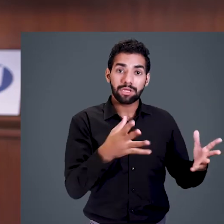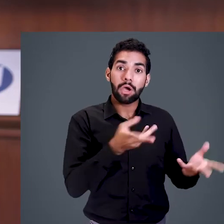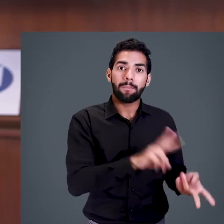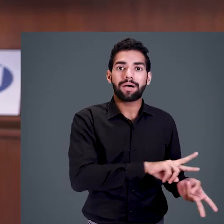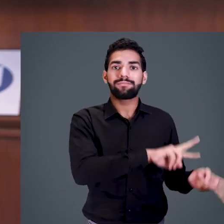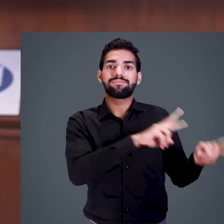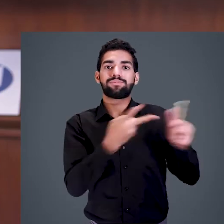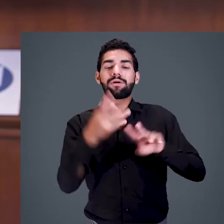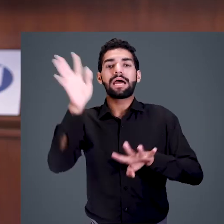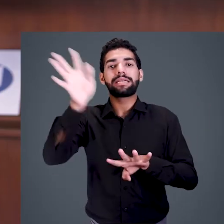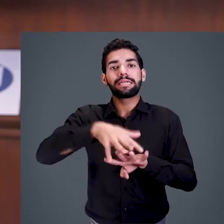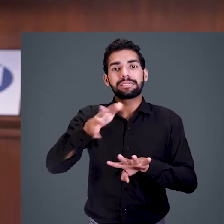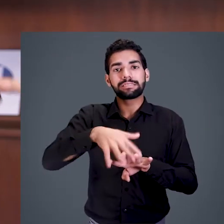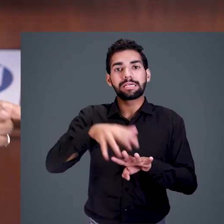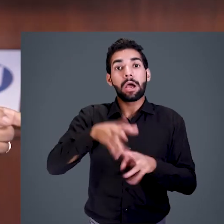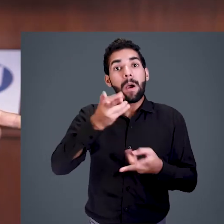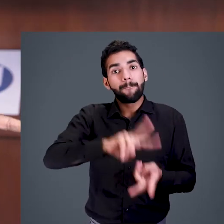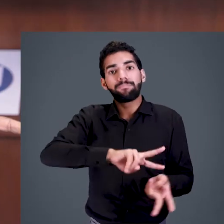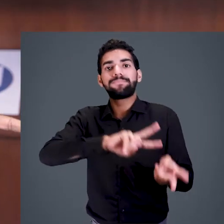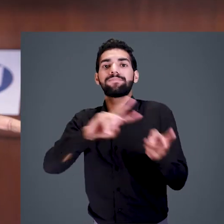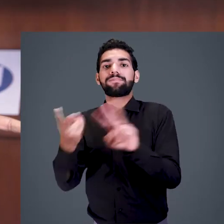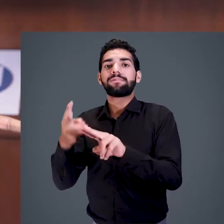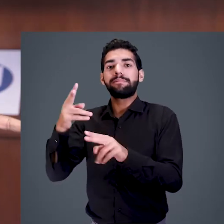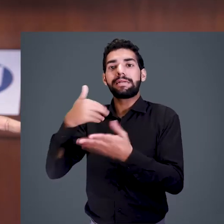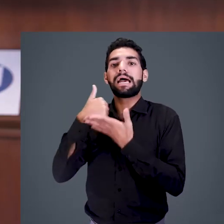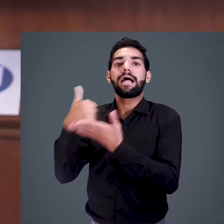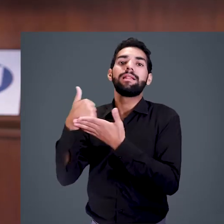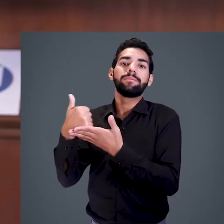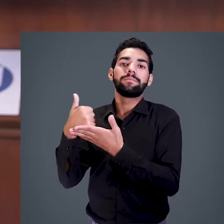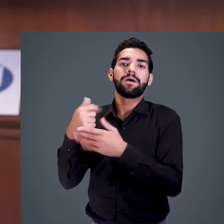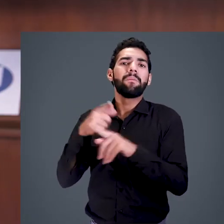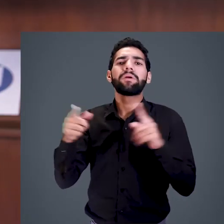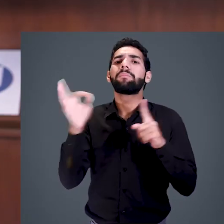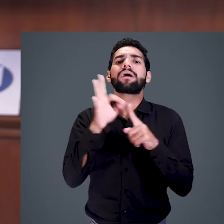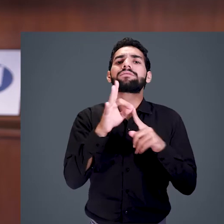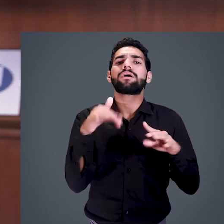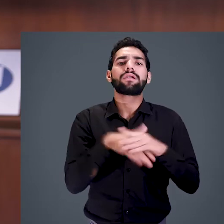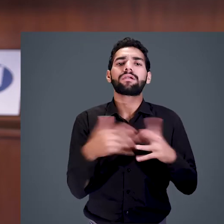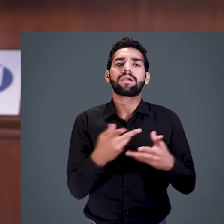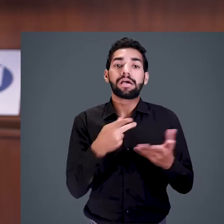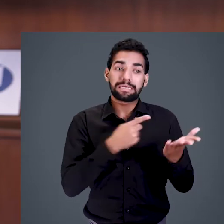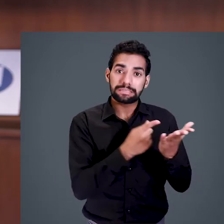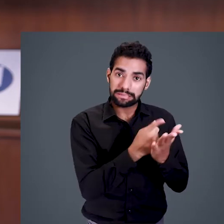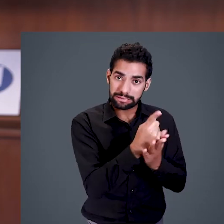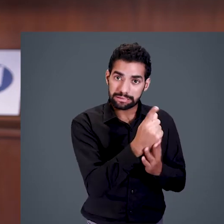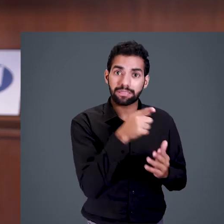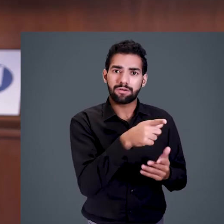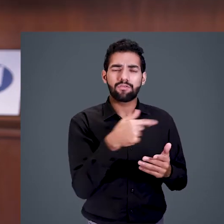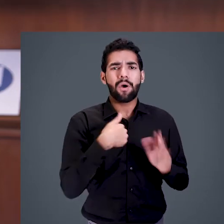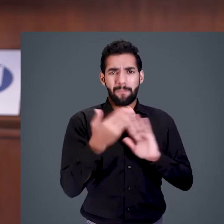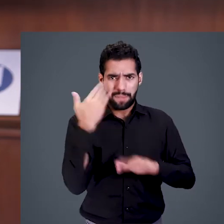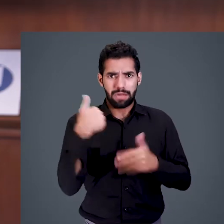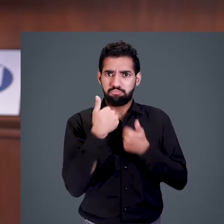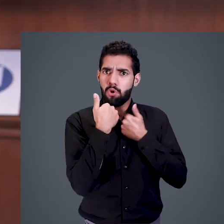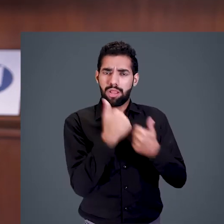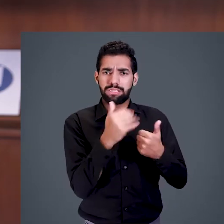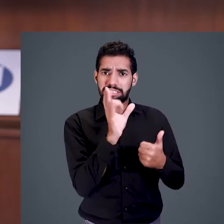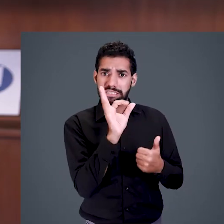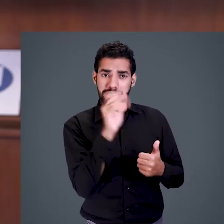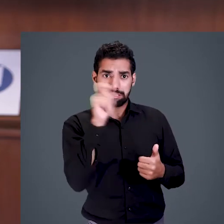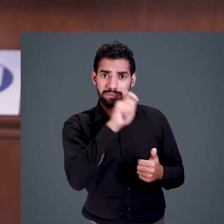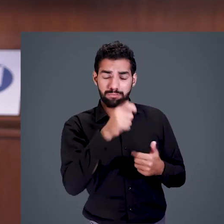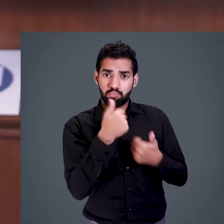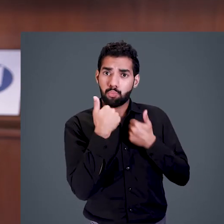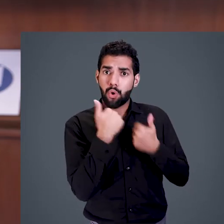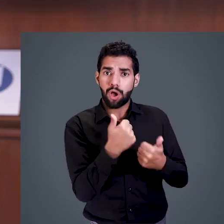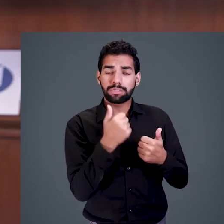گئی ان کی مینوفیکچرنگ، تو پھر وہ کس میں گئے؟ سروسز کے اندر گئے. پاکستان نے کیا کیا کہ ایگریکلچر میں ہماری اچھی گروتھ تھی،